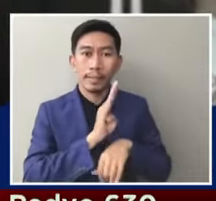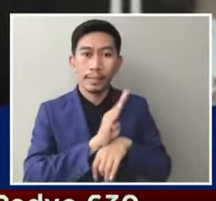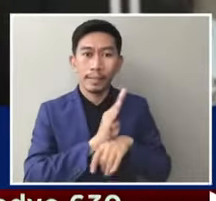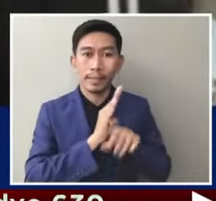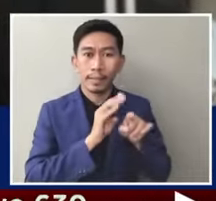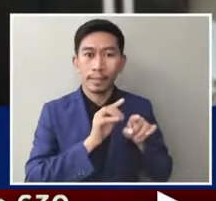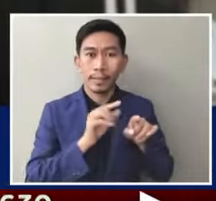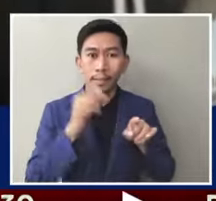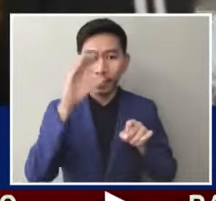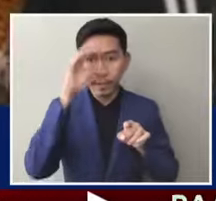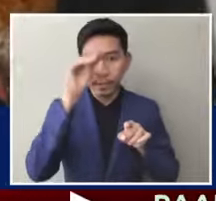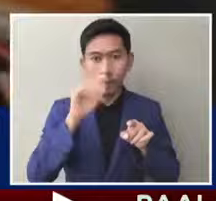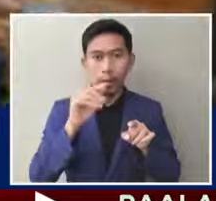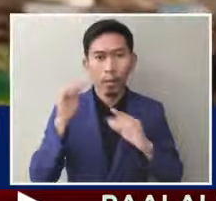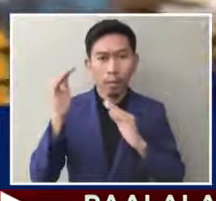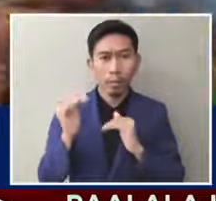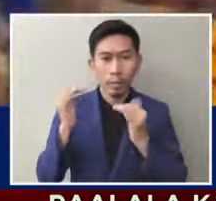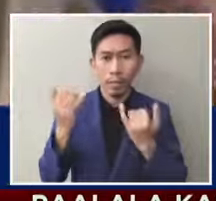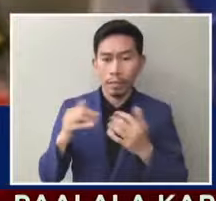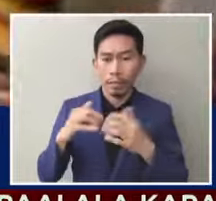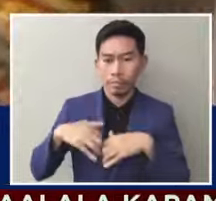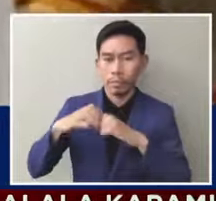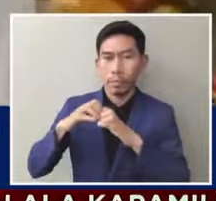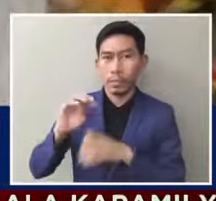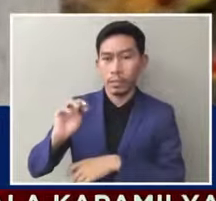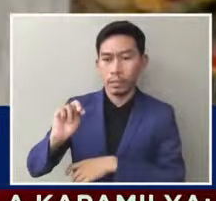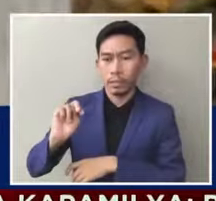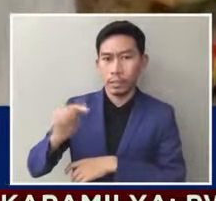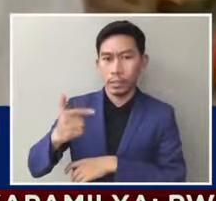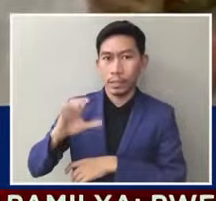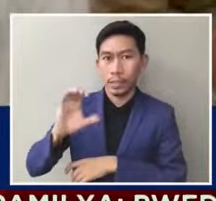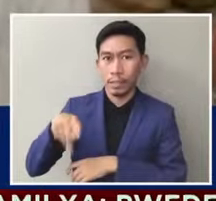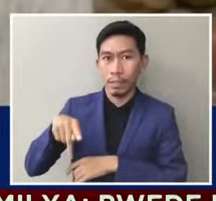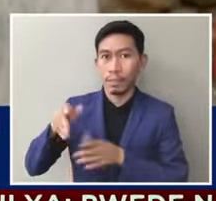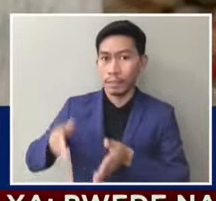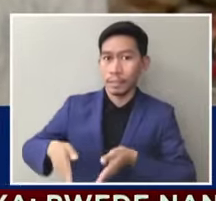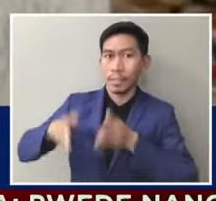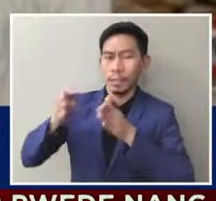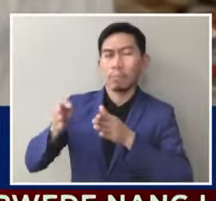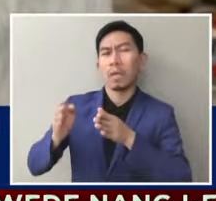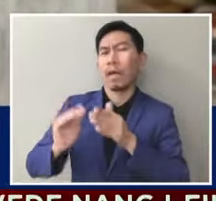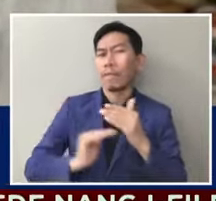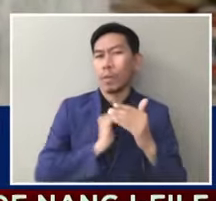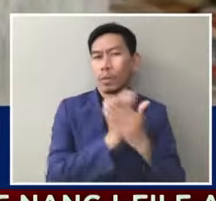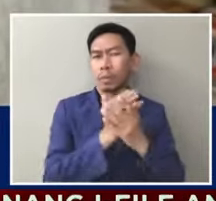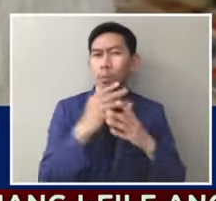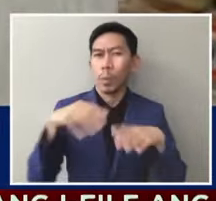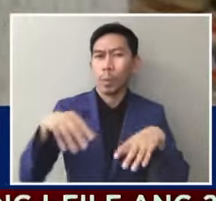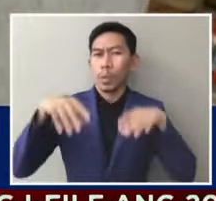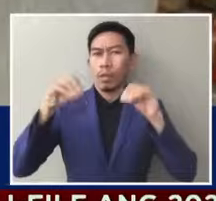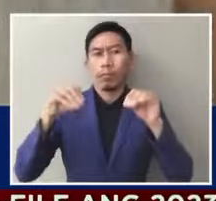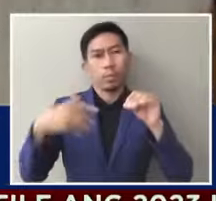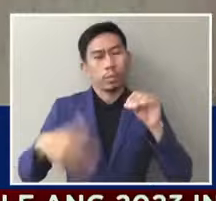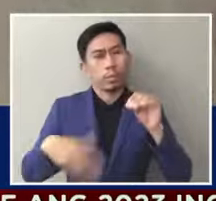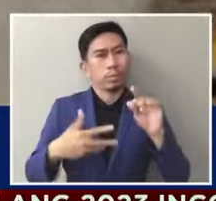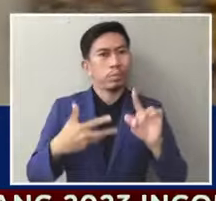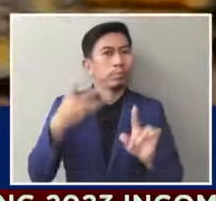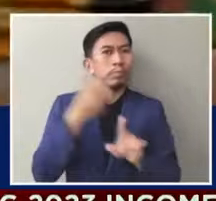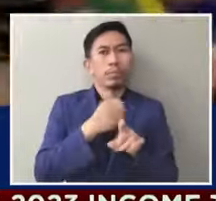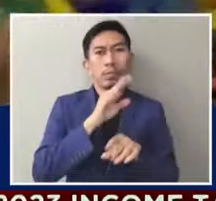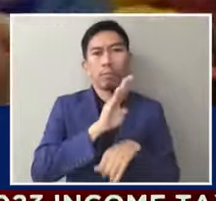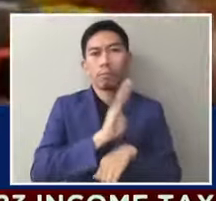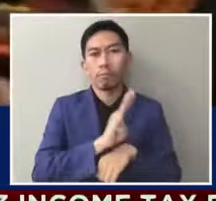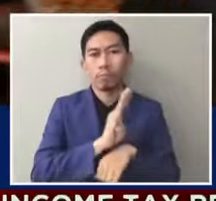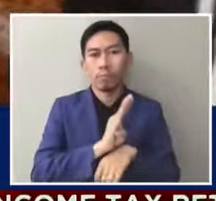bagong NGCP facility, maiiwasan na ang malawakang brownout na malaki ang naging epekto sa kanyang negosyong